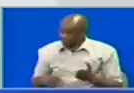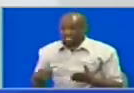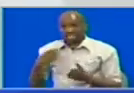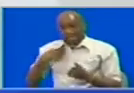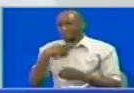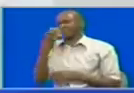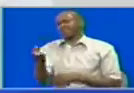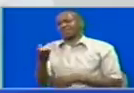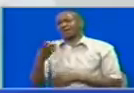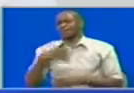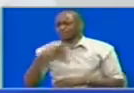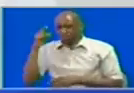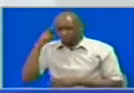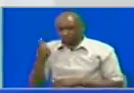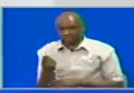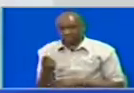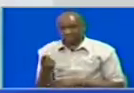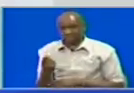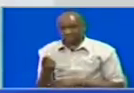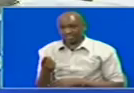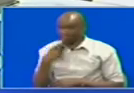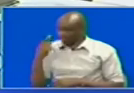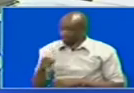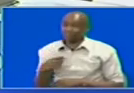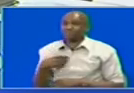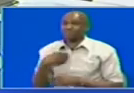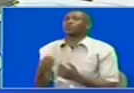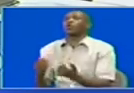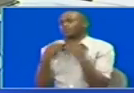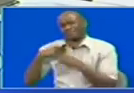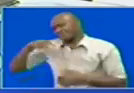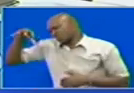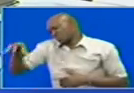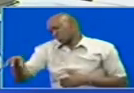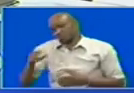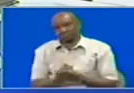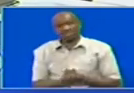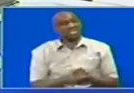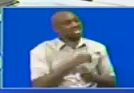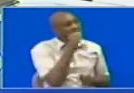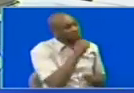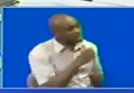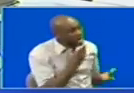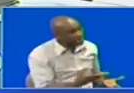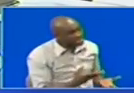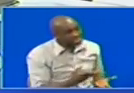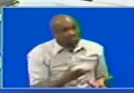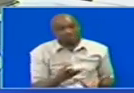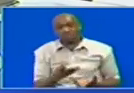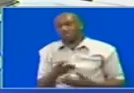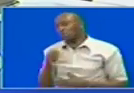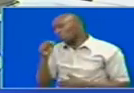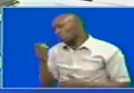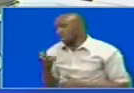najianza kujua kumbe pia mimi ndo maana sana. Mimi nilikuwa mtoto mdogo sana. Naam. Miaka mingapi? Nilikuwa kama